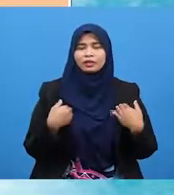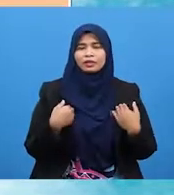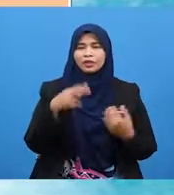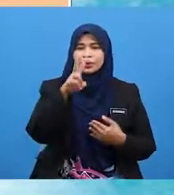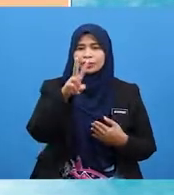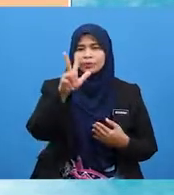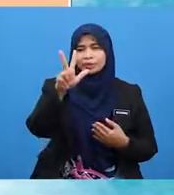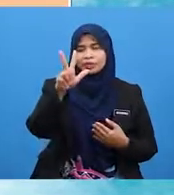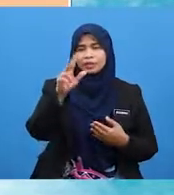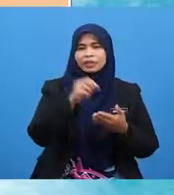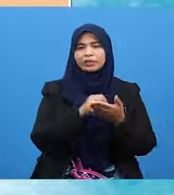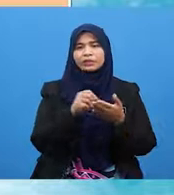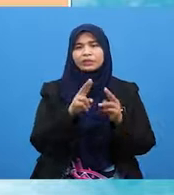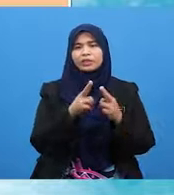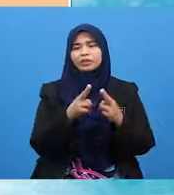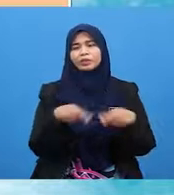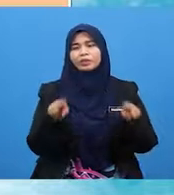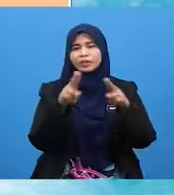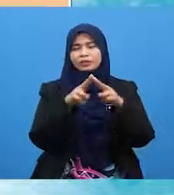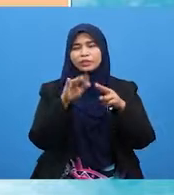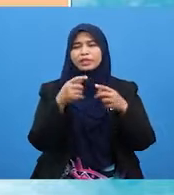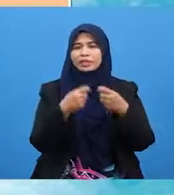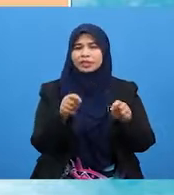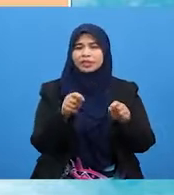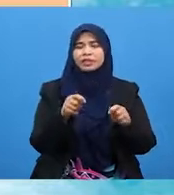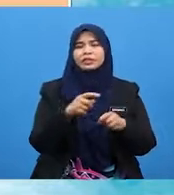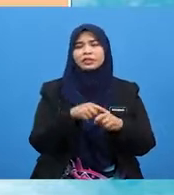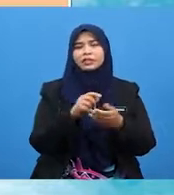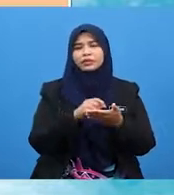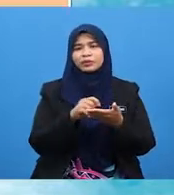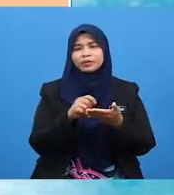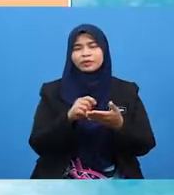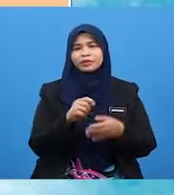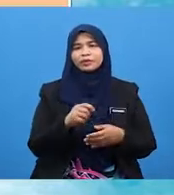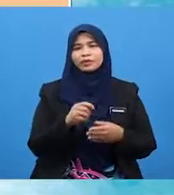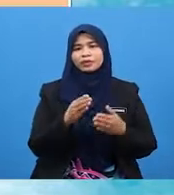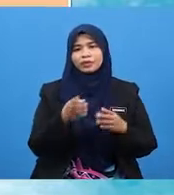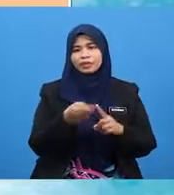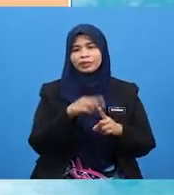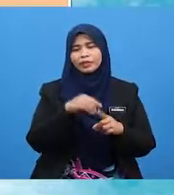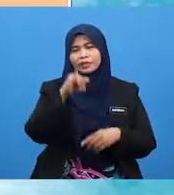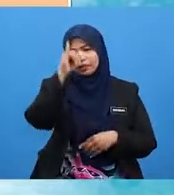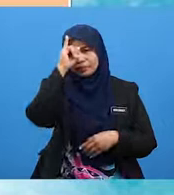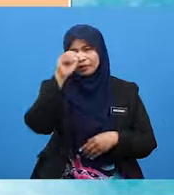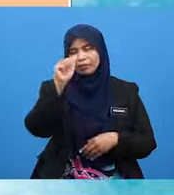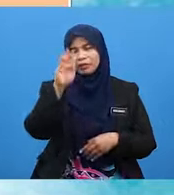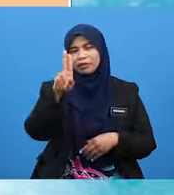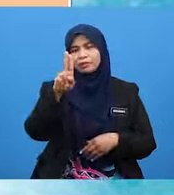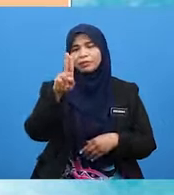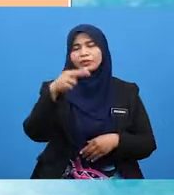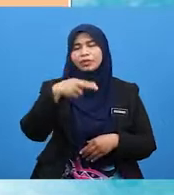terdapat 23 karya utama yang telah dihasilkan dan dinukilkan daripada Imam Abu